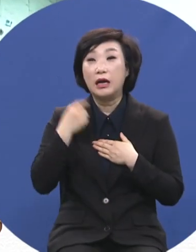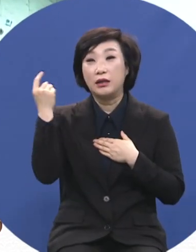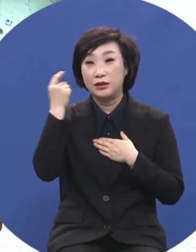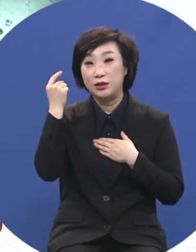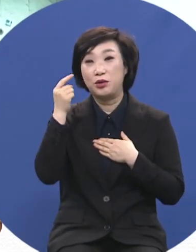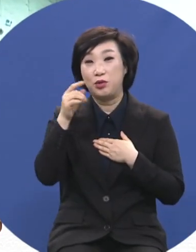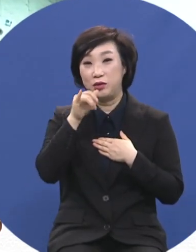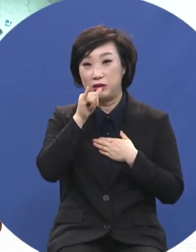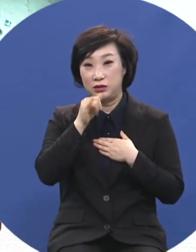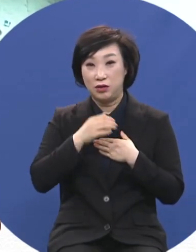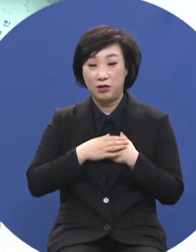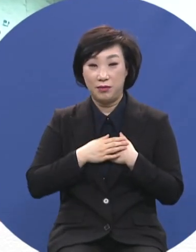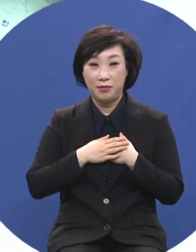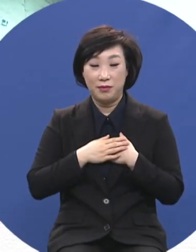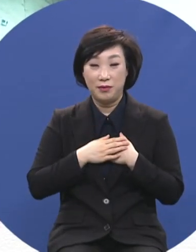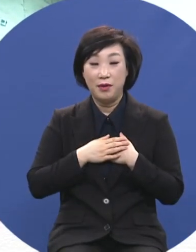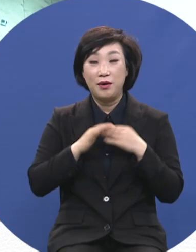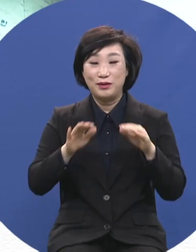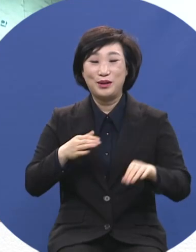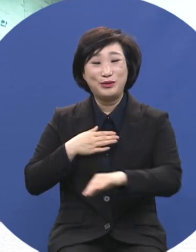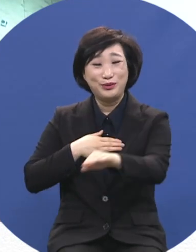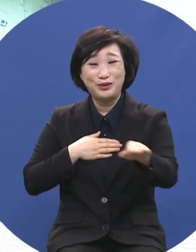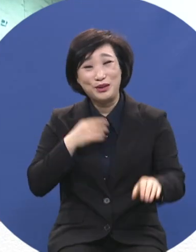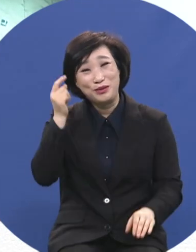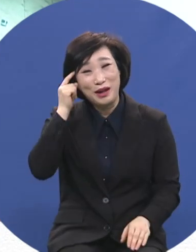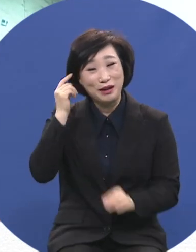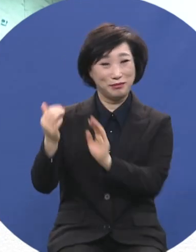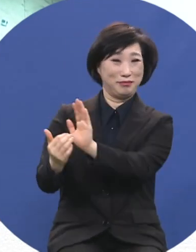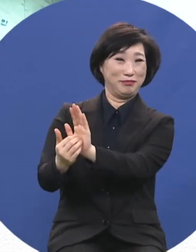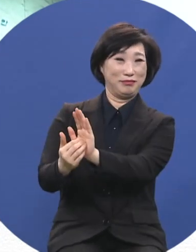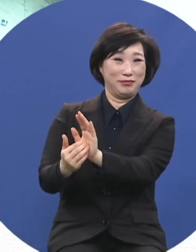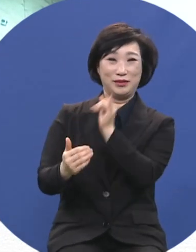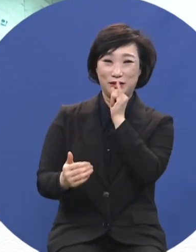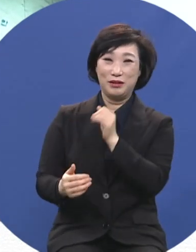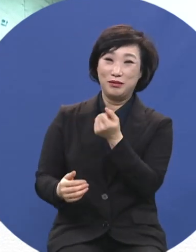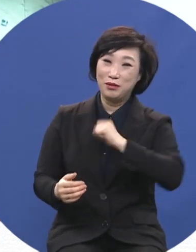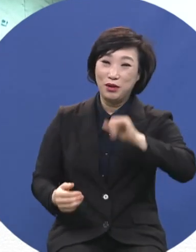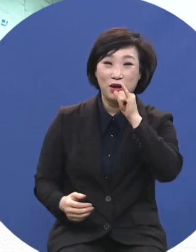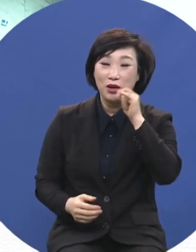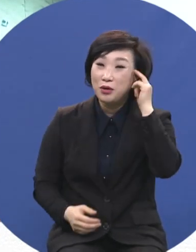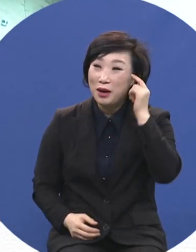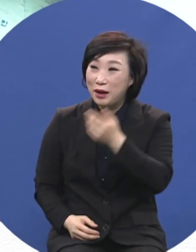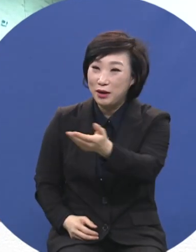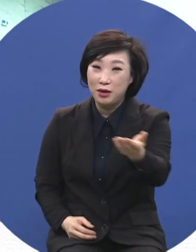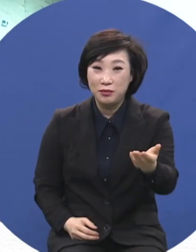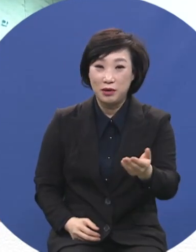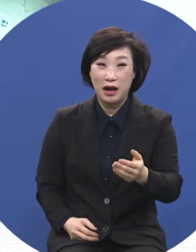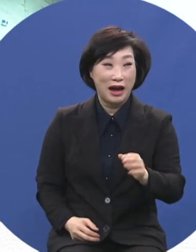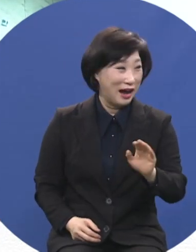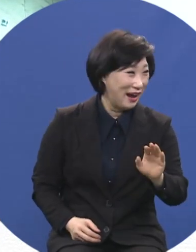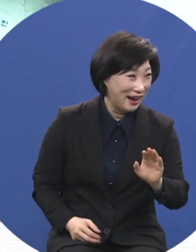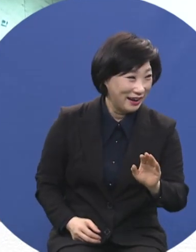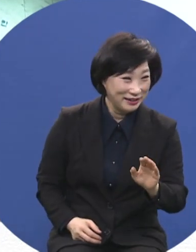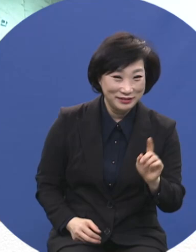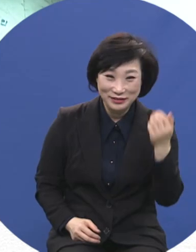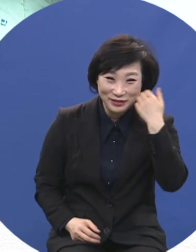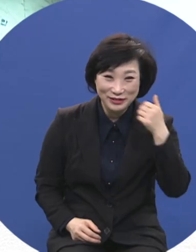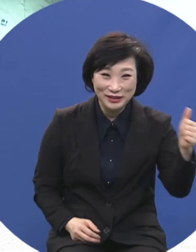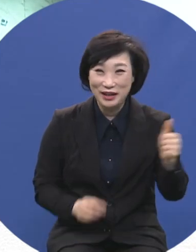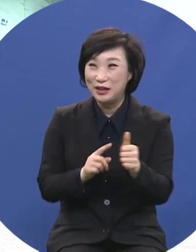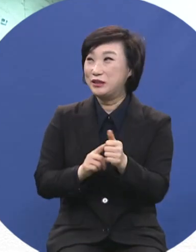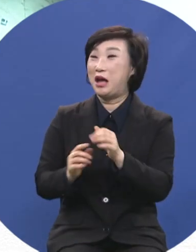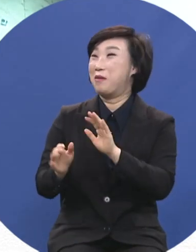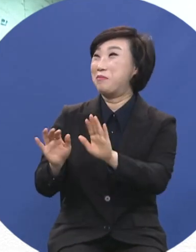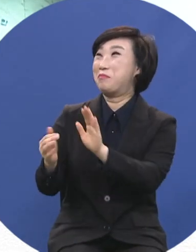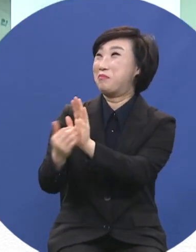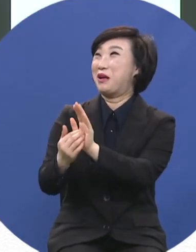들려지도록 들려오는데 왜 우리는 배타할까? 다 배타했는데요. 나는